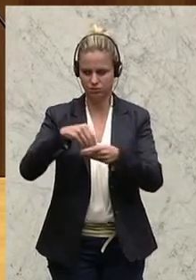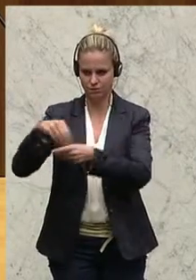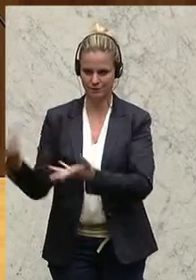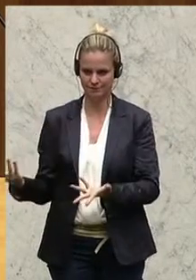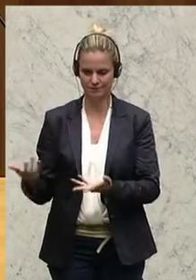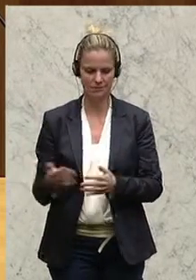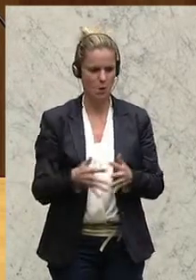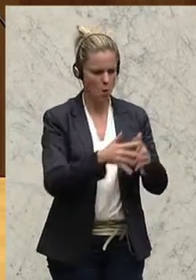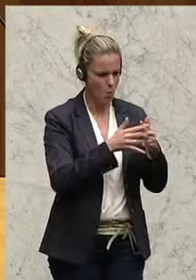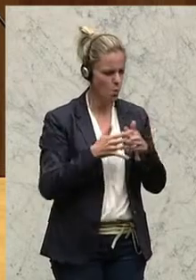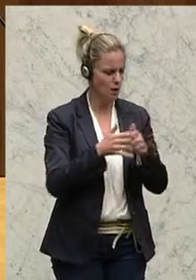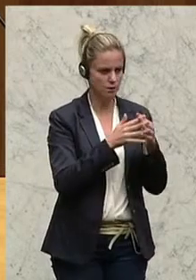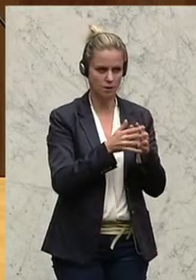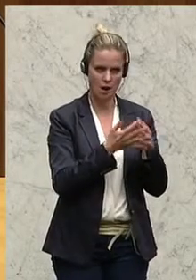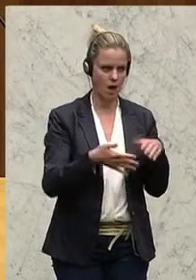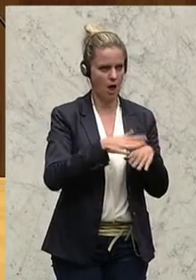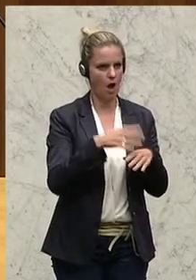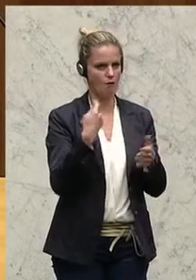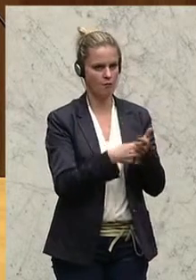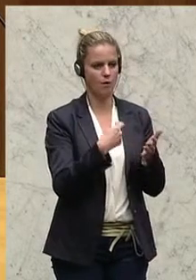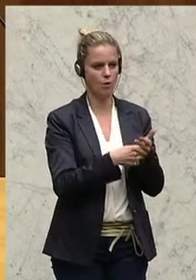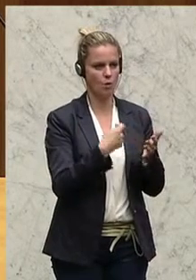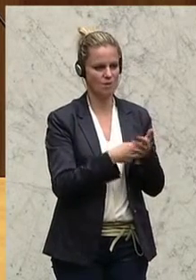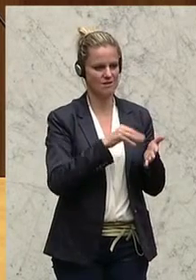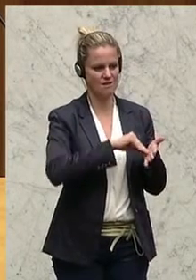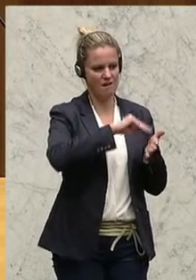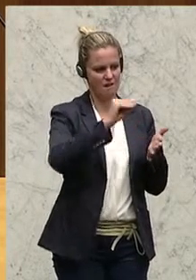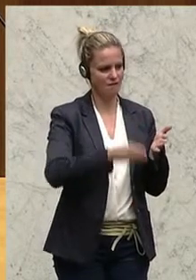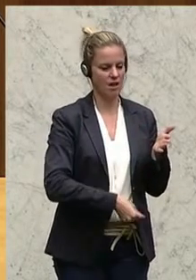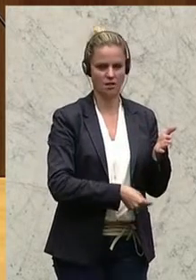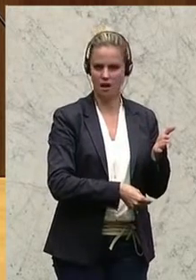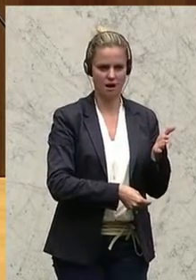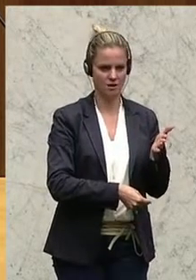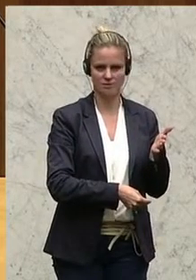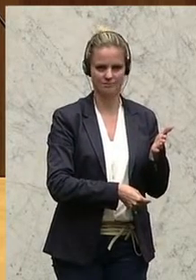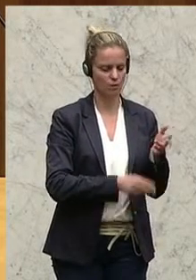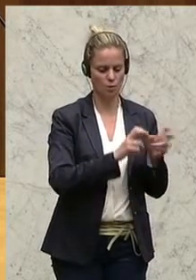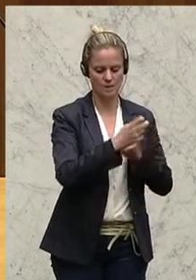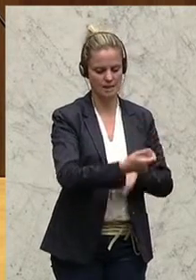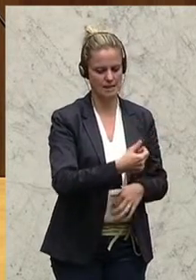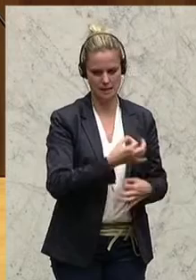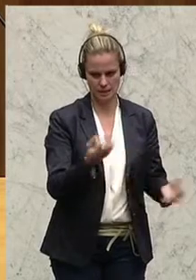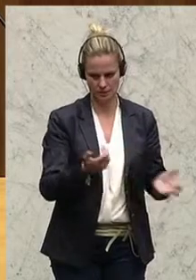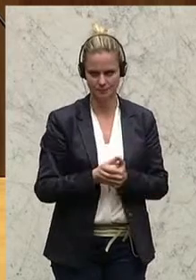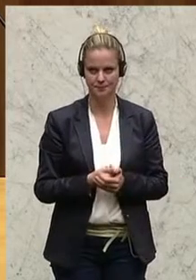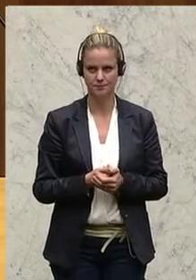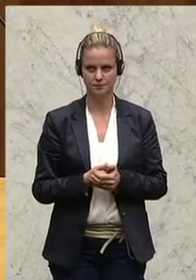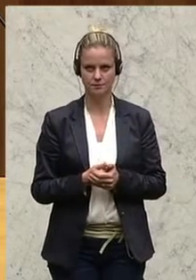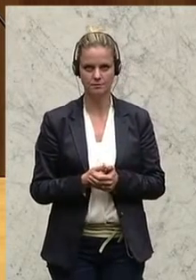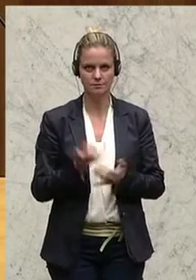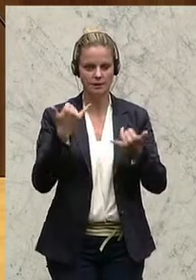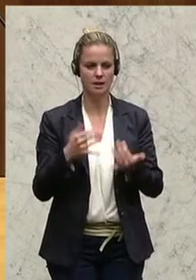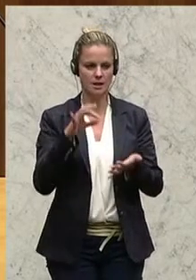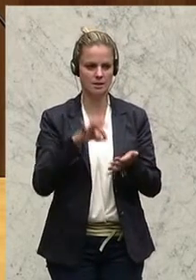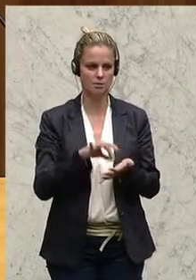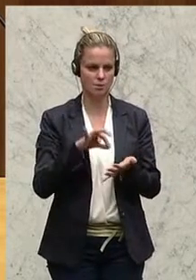der immensen Kosten, die das verursacht, den Vertrag zuletzt nicht mehr wirklich umgesetzt. Derzeit